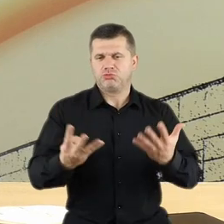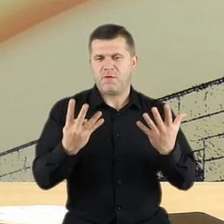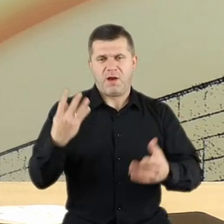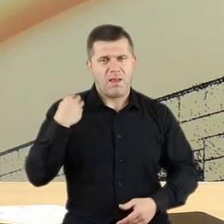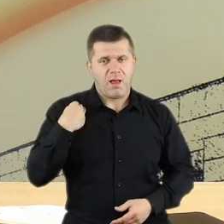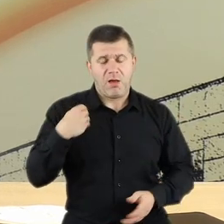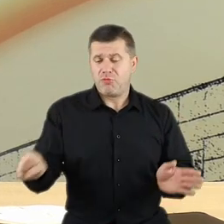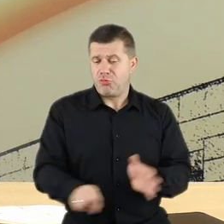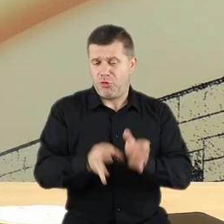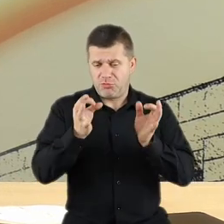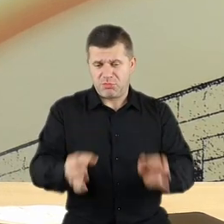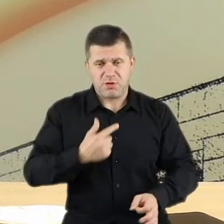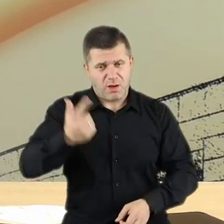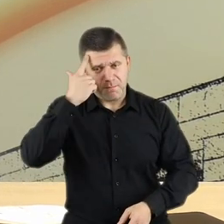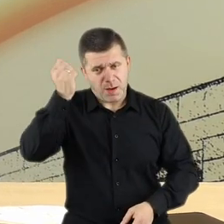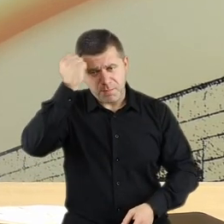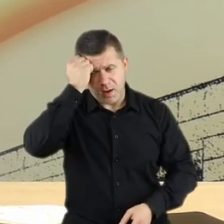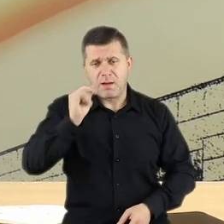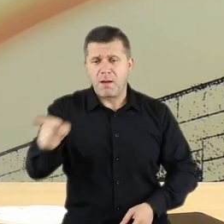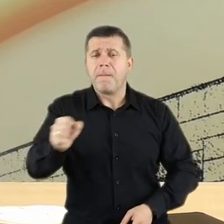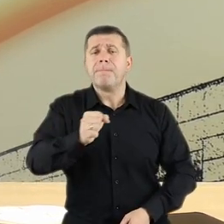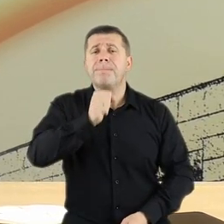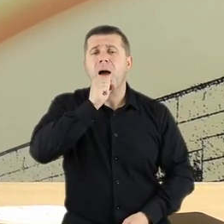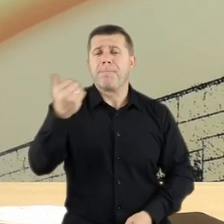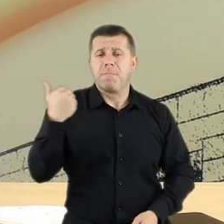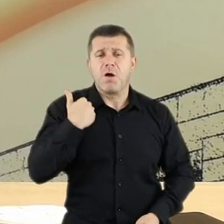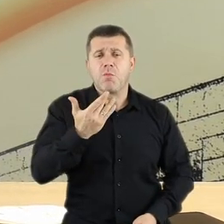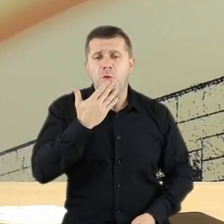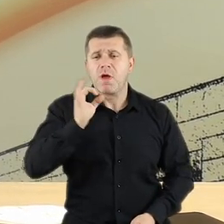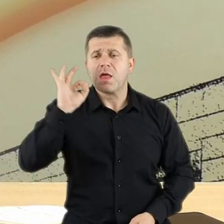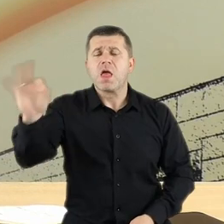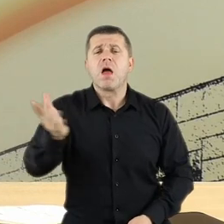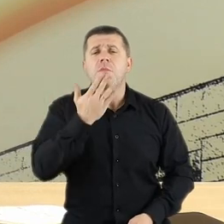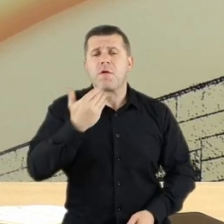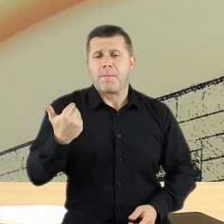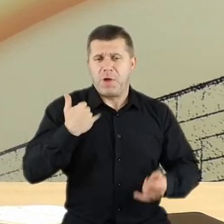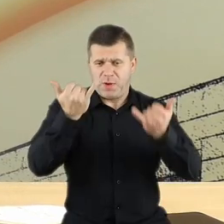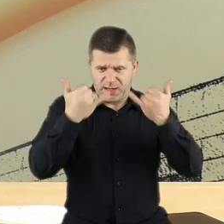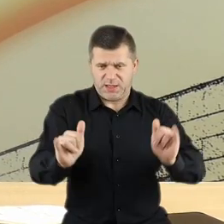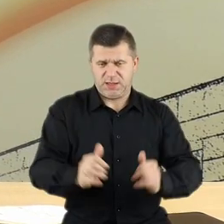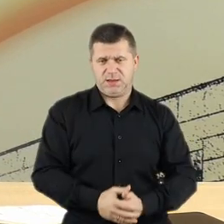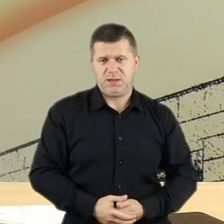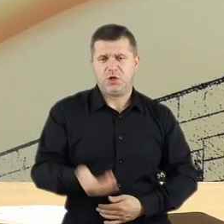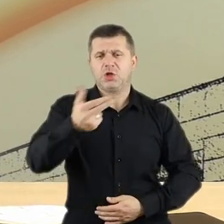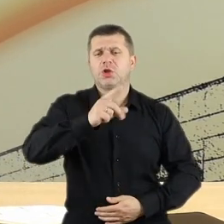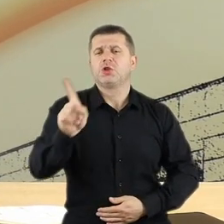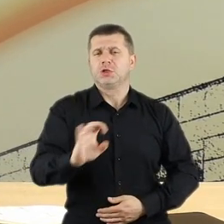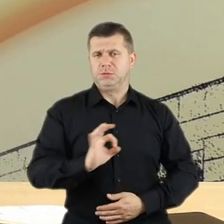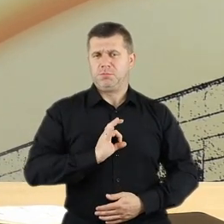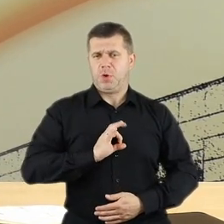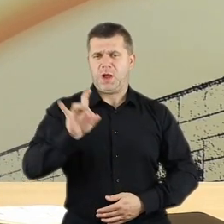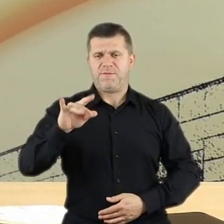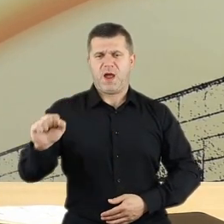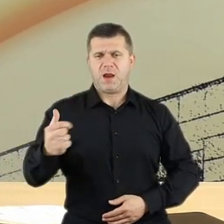lat ale ja do tej pory pamiętam jak babcia mówiła jej Mowa była zupełnie inna niż ta moja